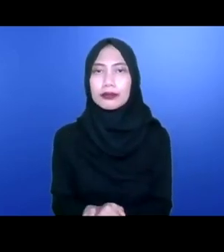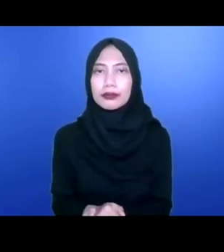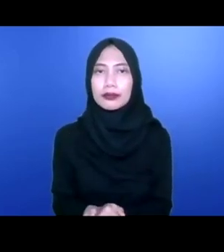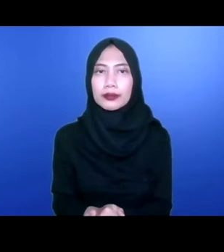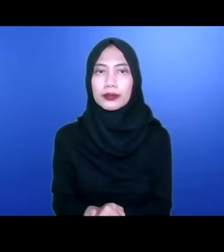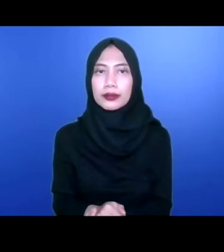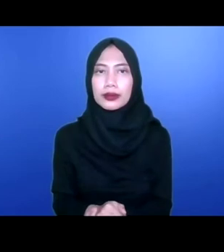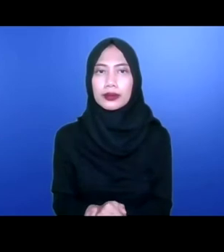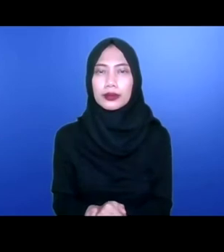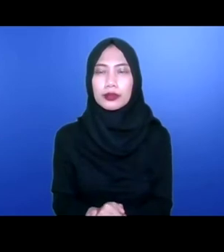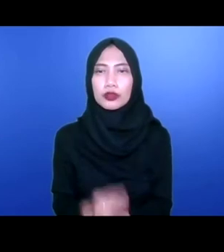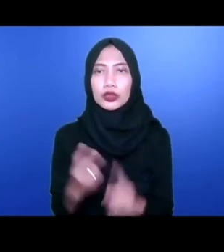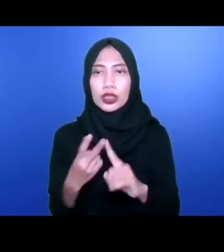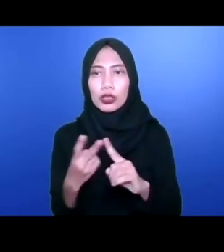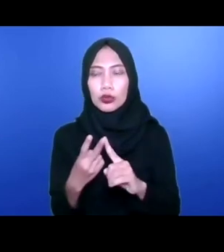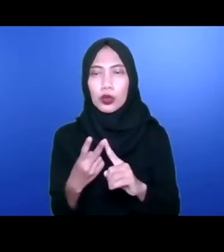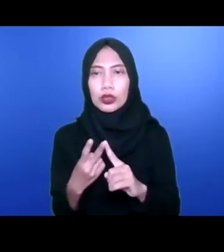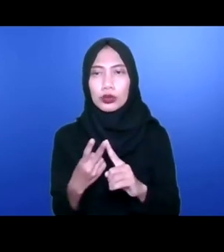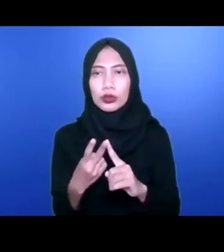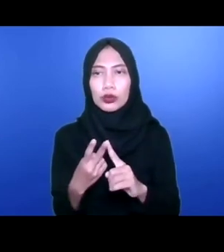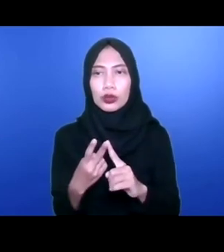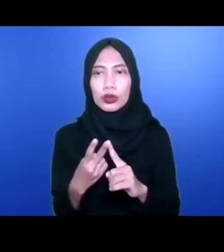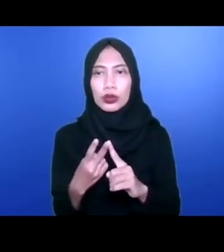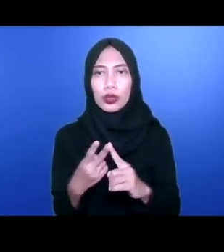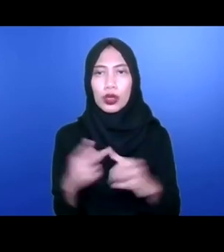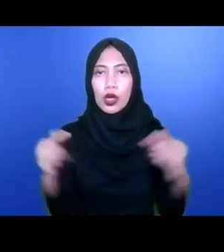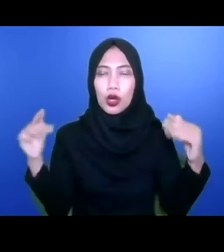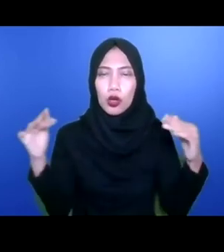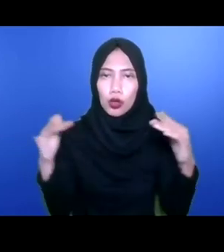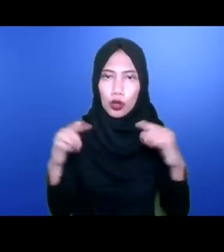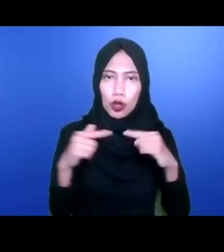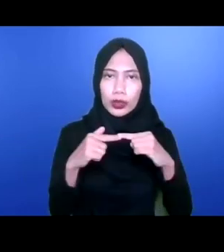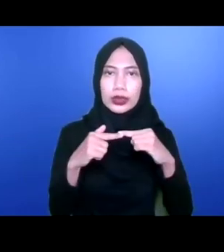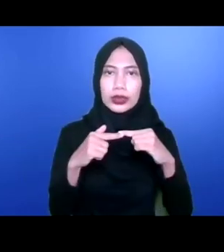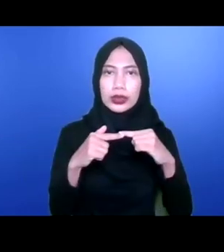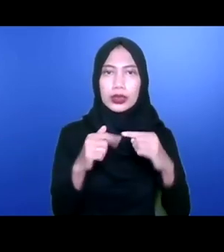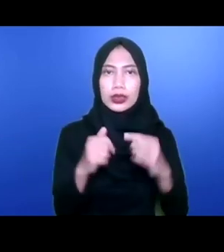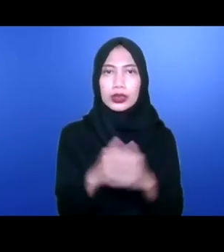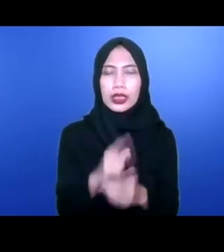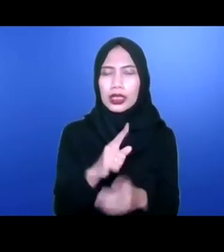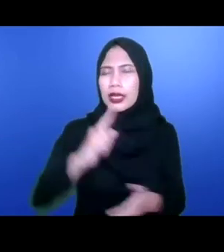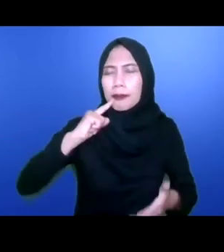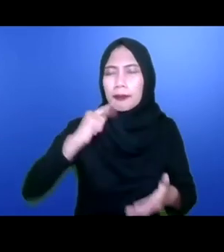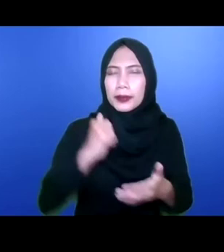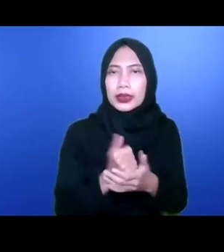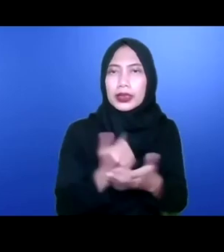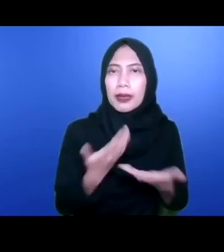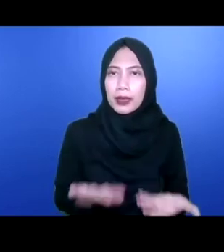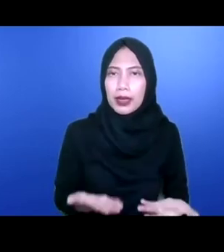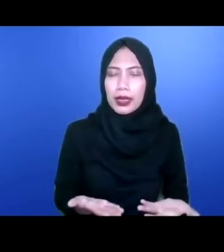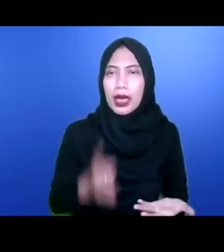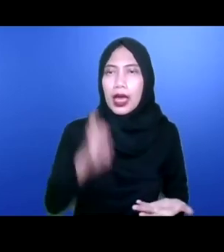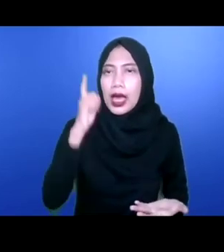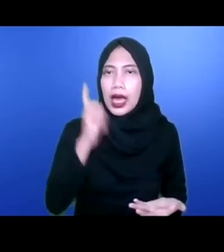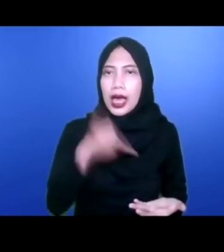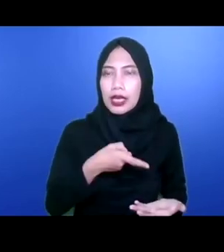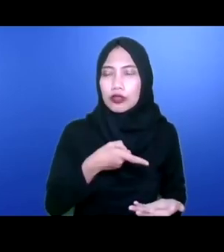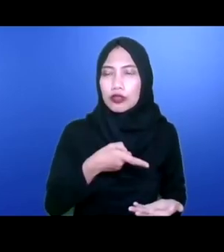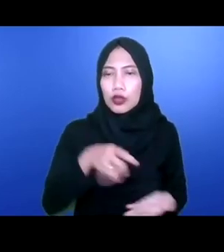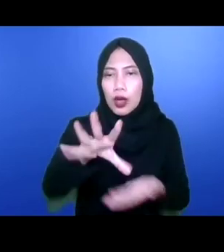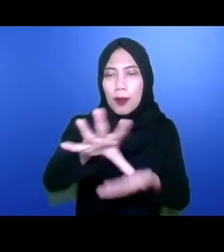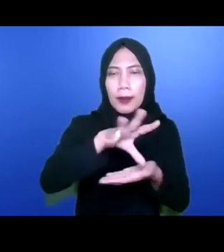Biar pricing-nya itu sama. Tidak terjadi eksklusivitas. Dan satu yang penting ketika mengembangkan inklusif adalah harus mengadopsi